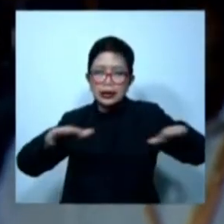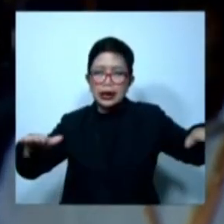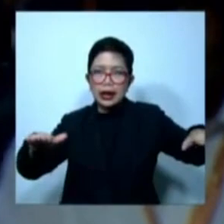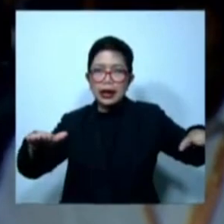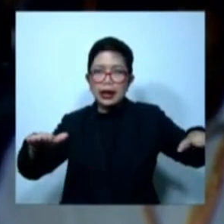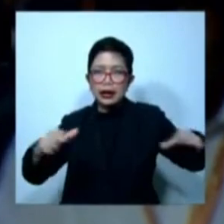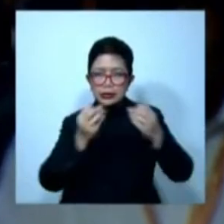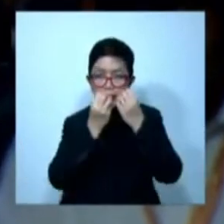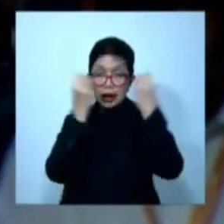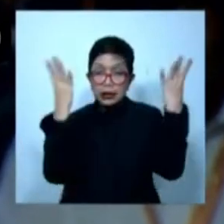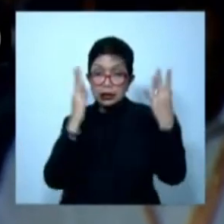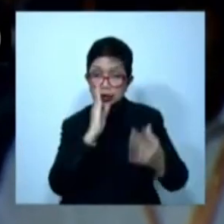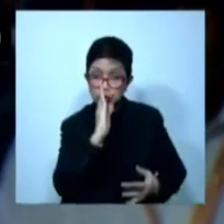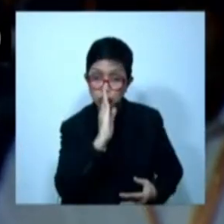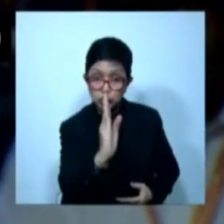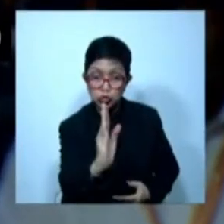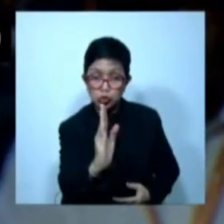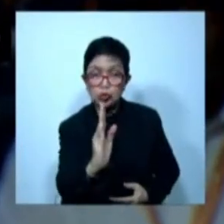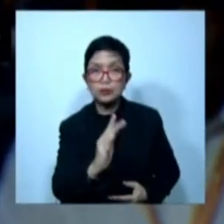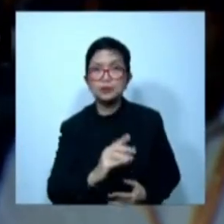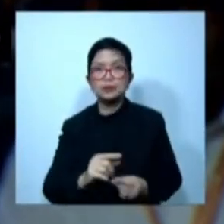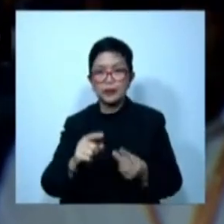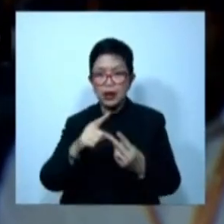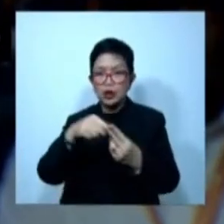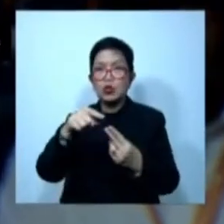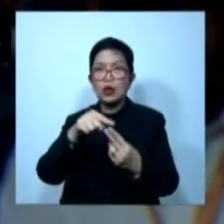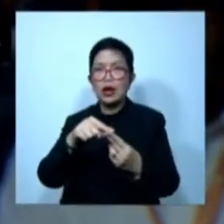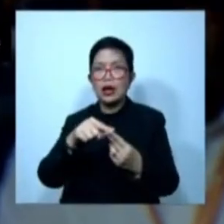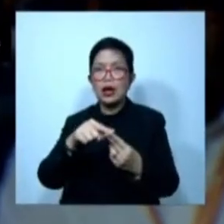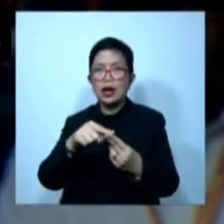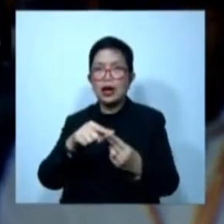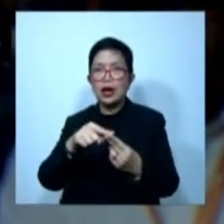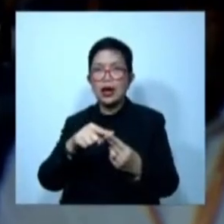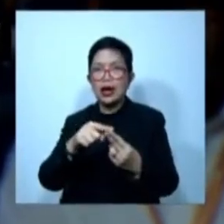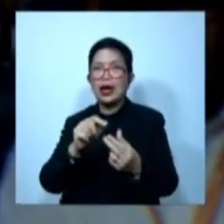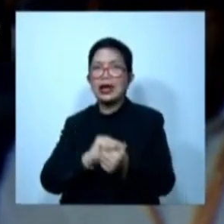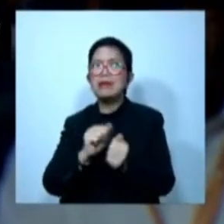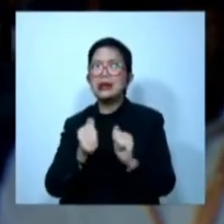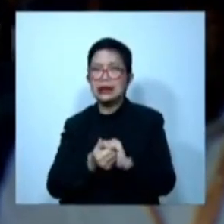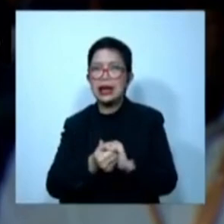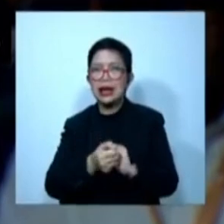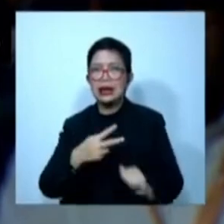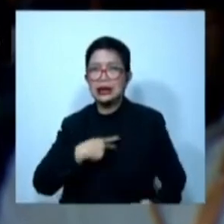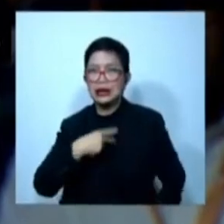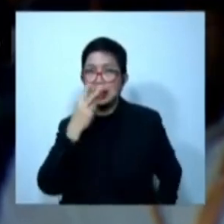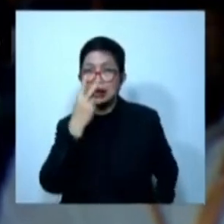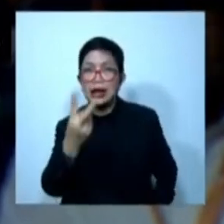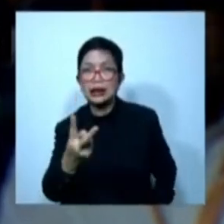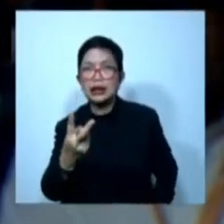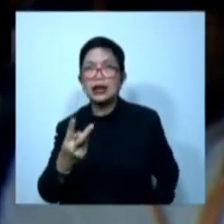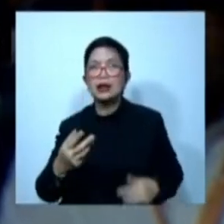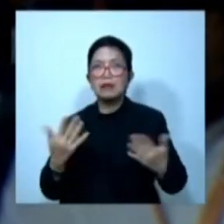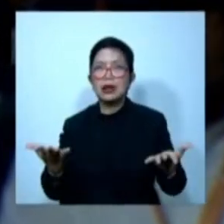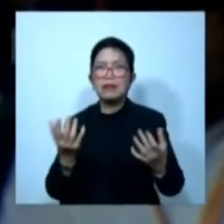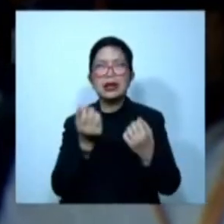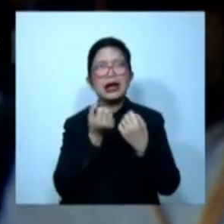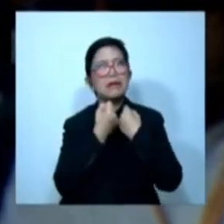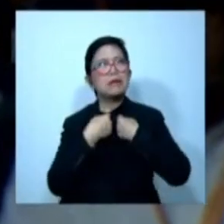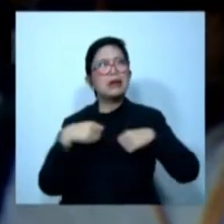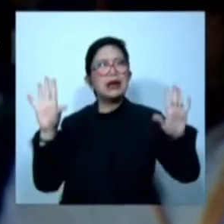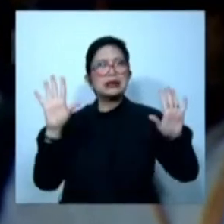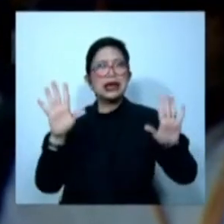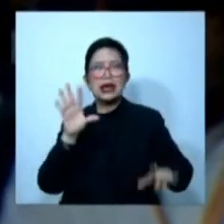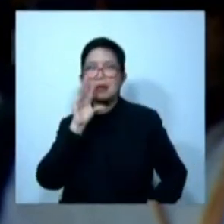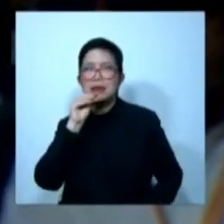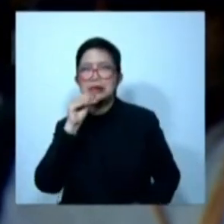adil. Tiga. Dan kalau kita saksikan akhir-akhir ini, dua ini mengalami problem. Kita menyaksikan bagaimana kebebasan berbicara